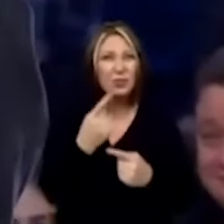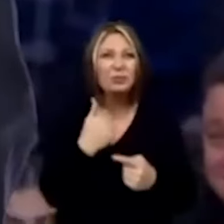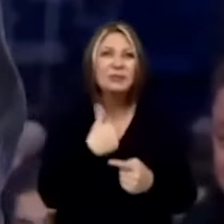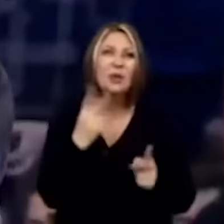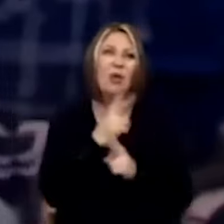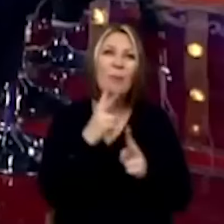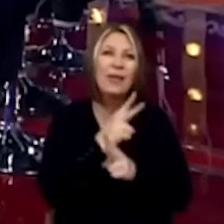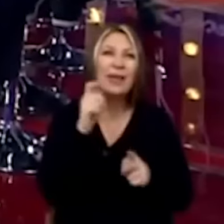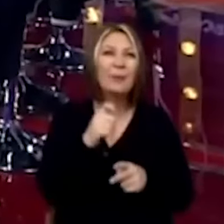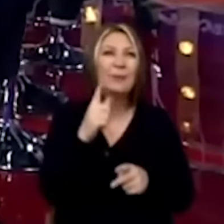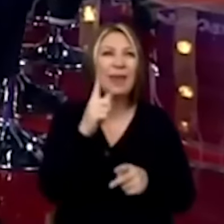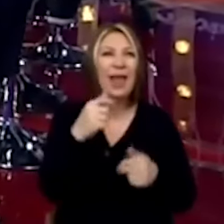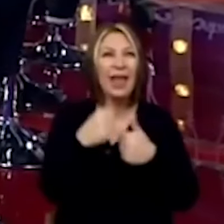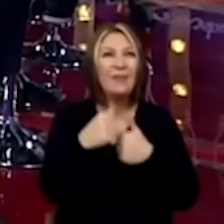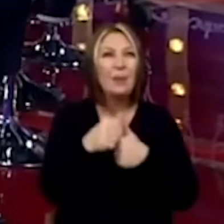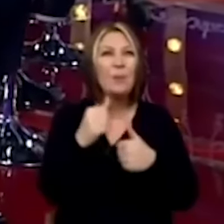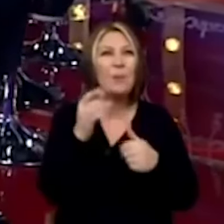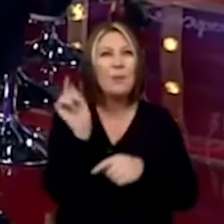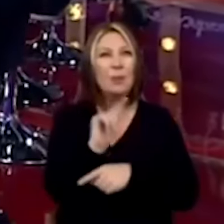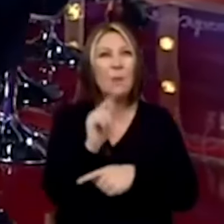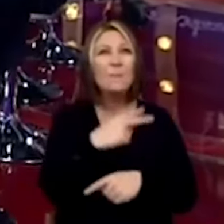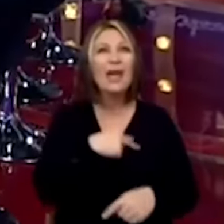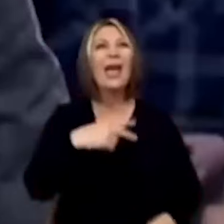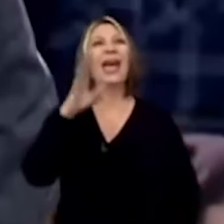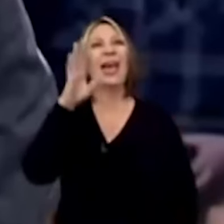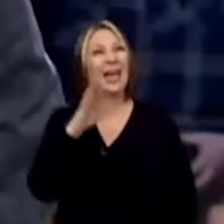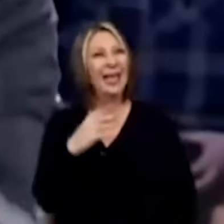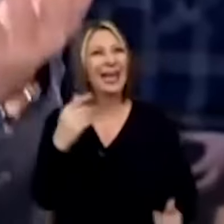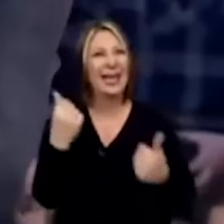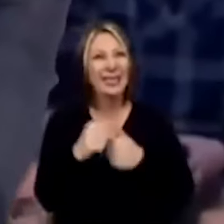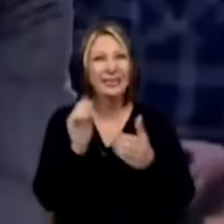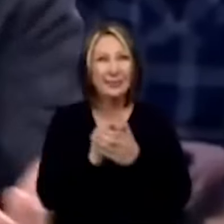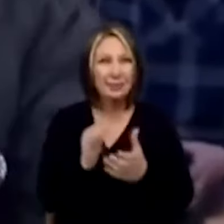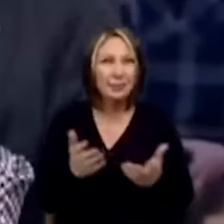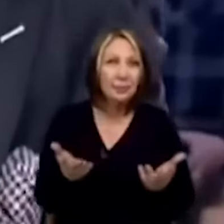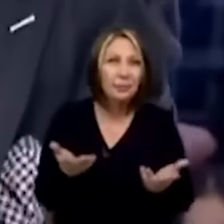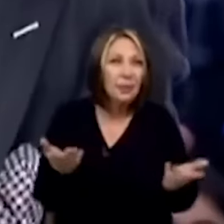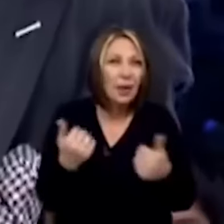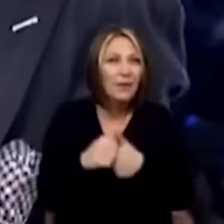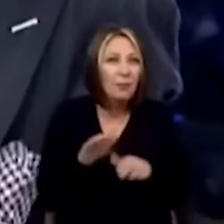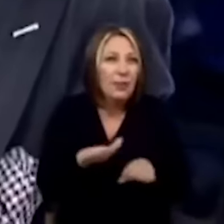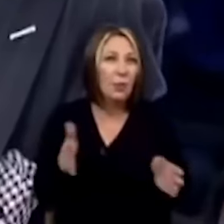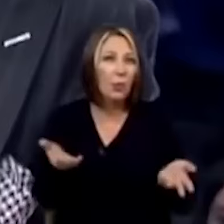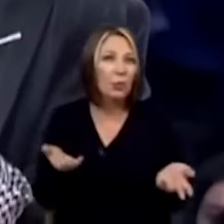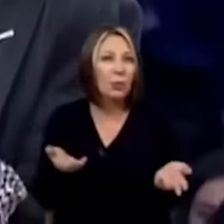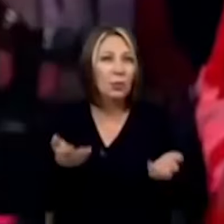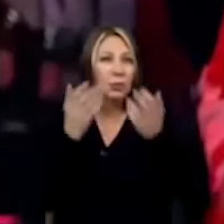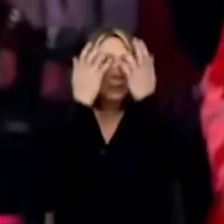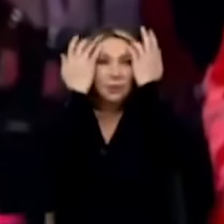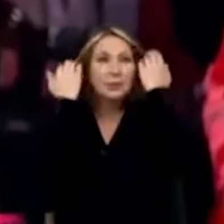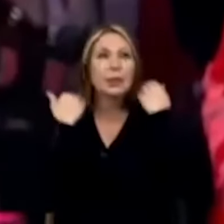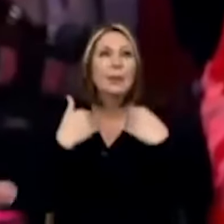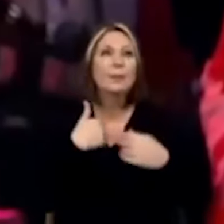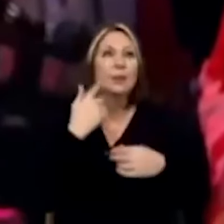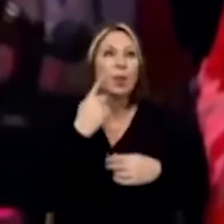Biz de komiklik yapmaya çalışan bir evlendirme memuru belediyeden evet birbirine evlenelim diye evlenilip bitiyor. Tamam işte bana